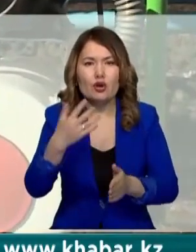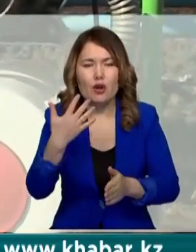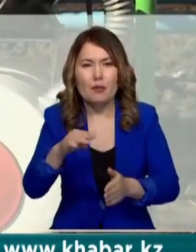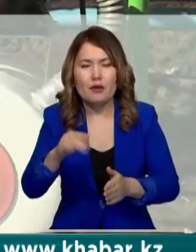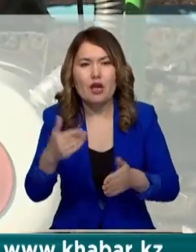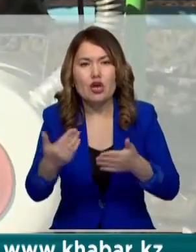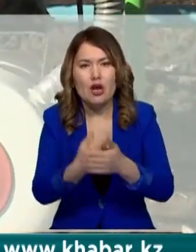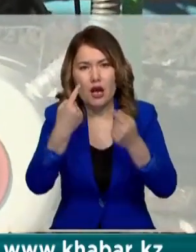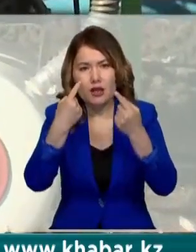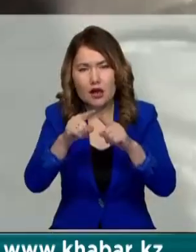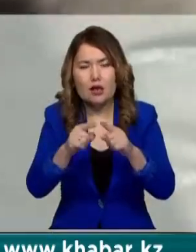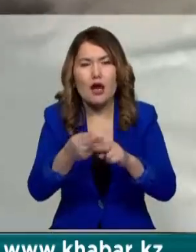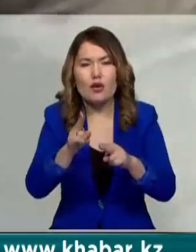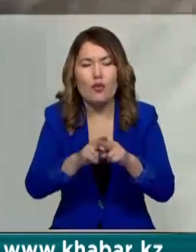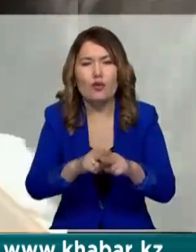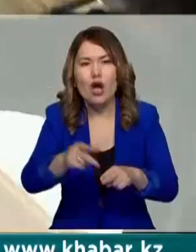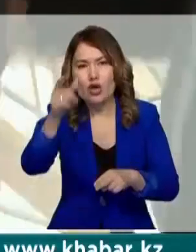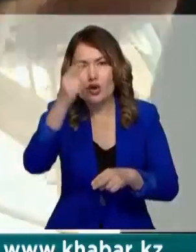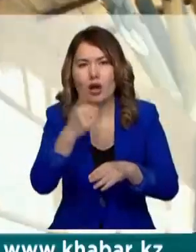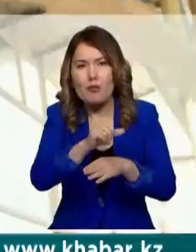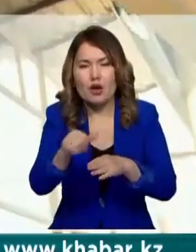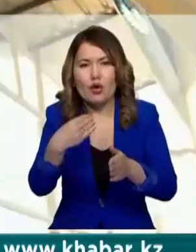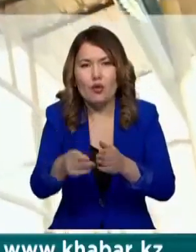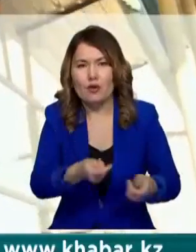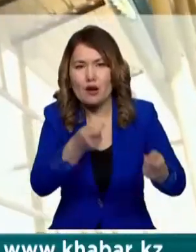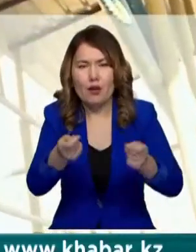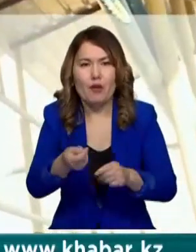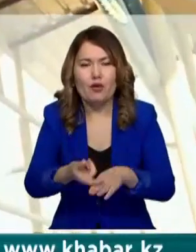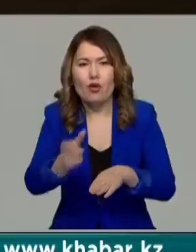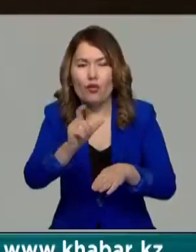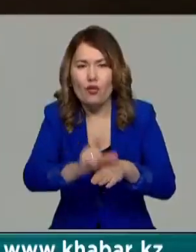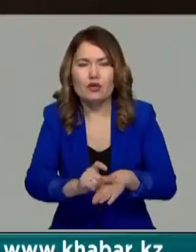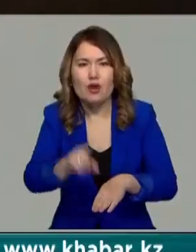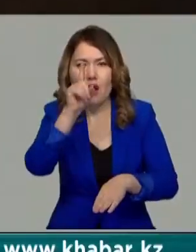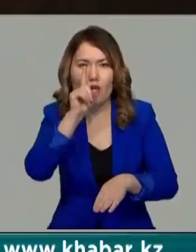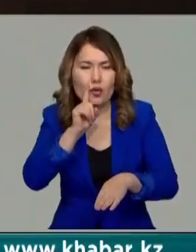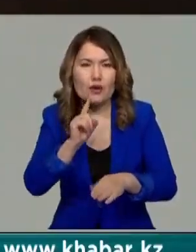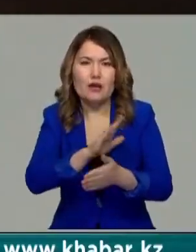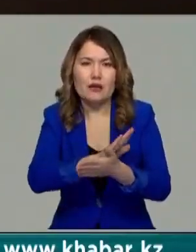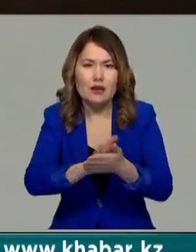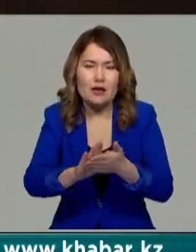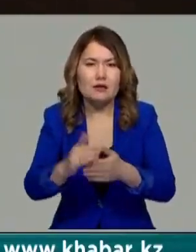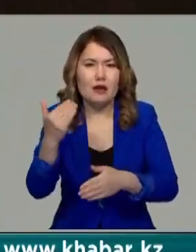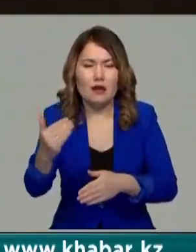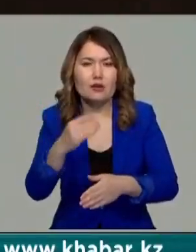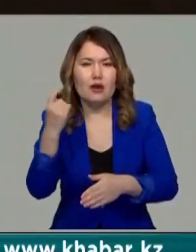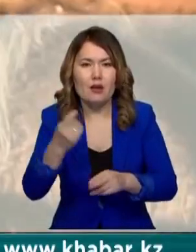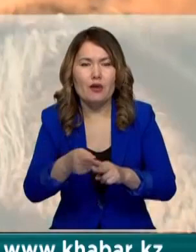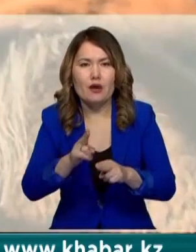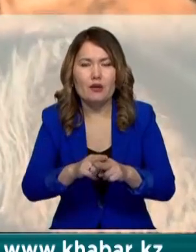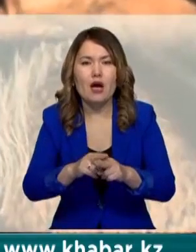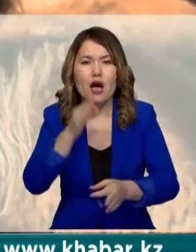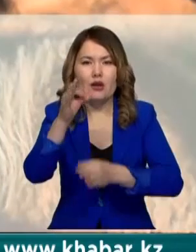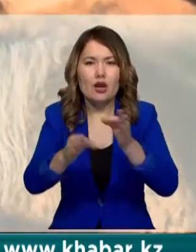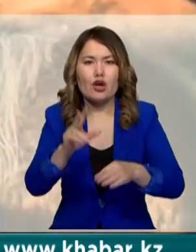жаңа технологияны кәсіпкер Түркиядан әкеліпті. Әбден тәжірибеден өткен, өте ыңғайлы әрі таза дейді шаруалар. Кешенде